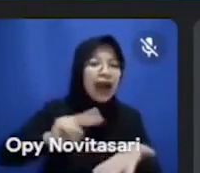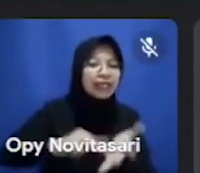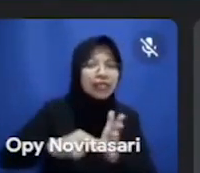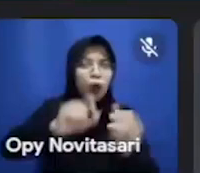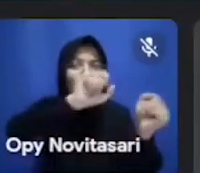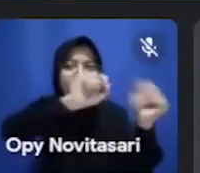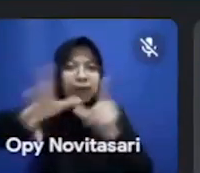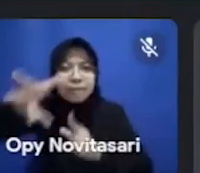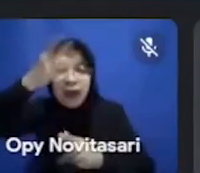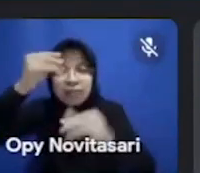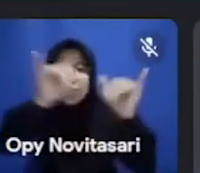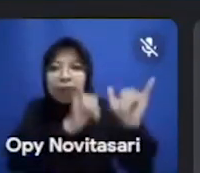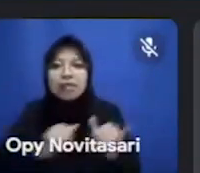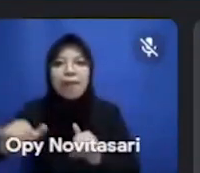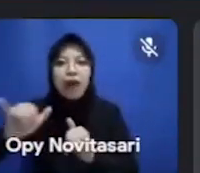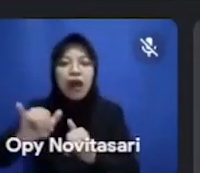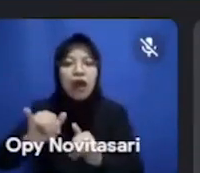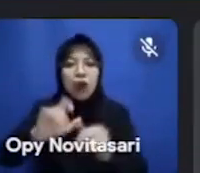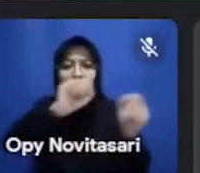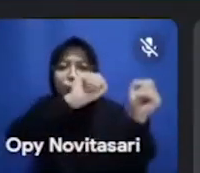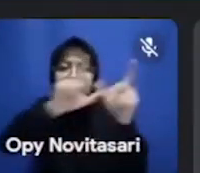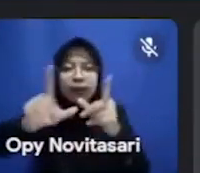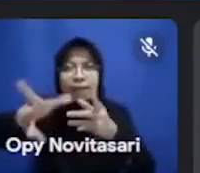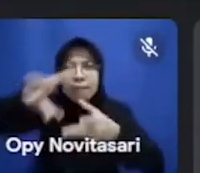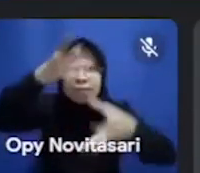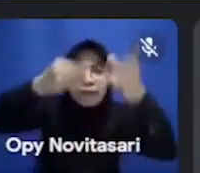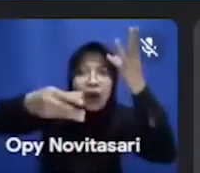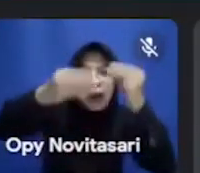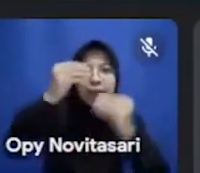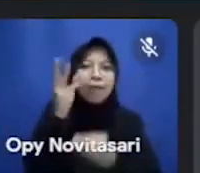soal bunyi dan konsep pengalaman